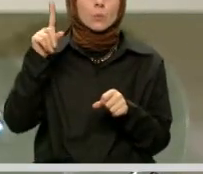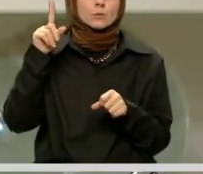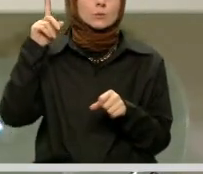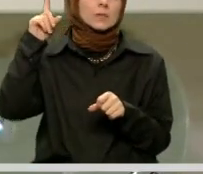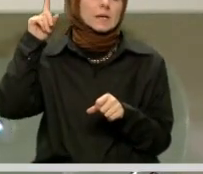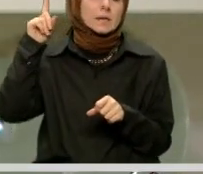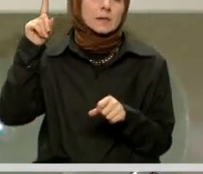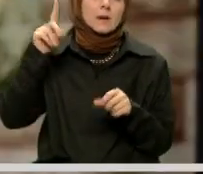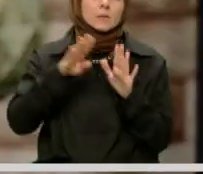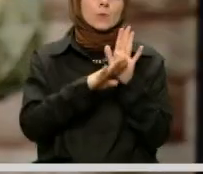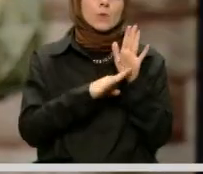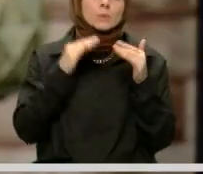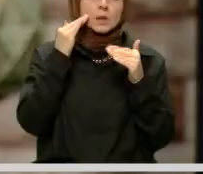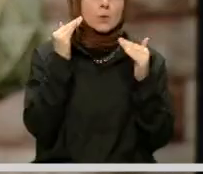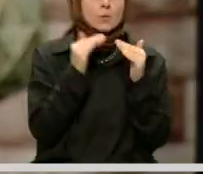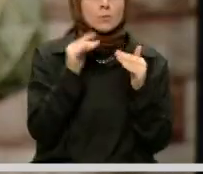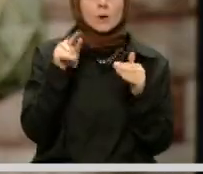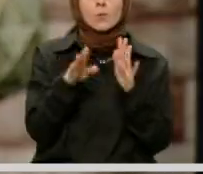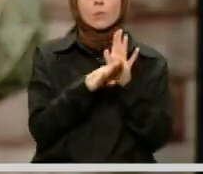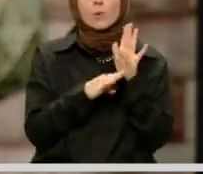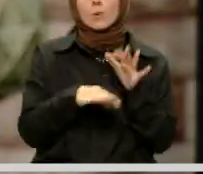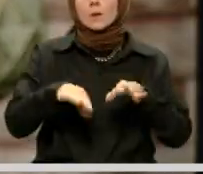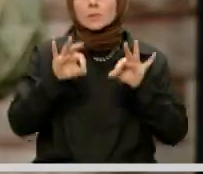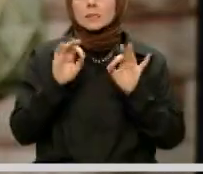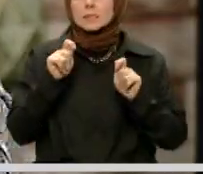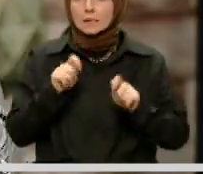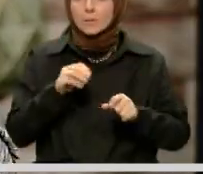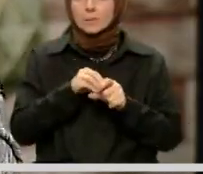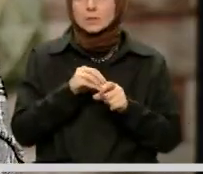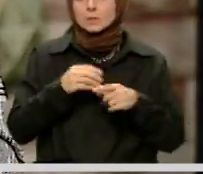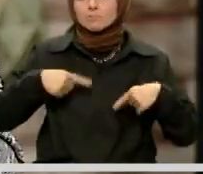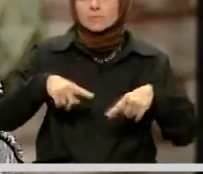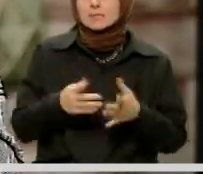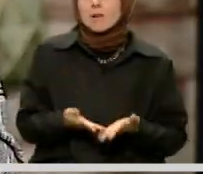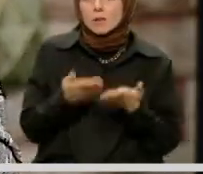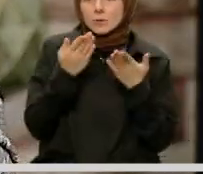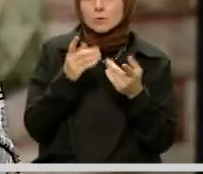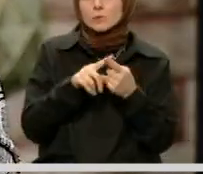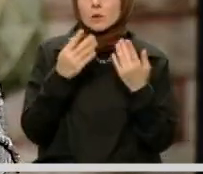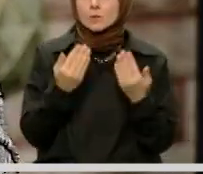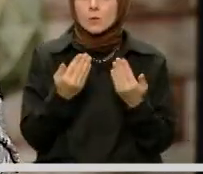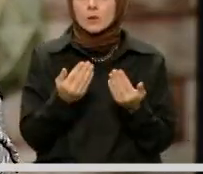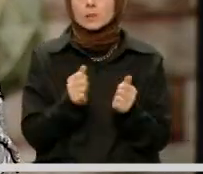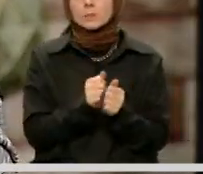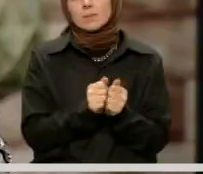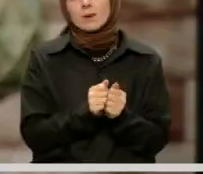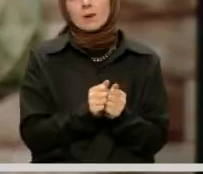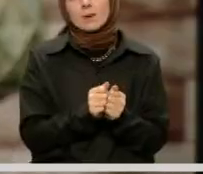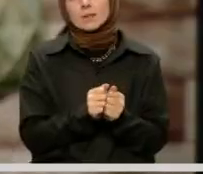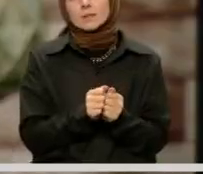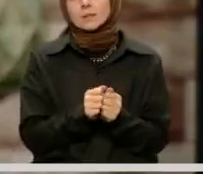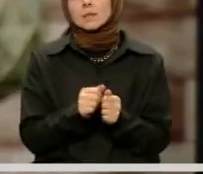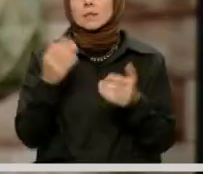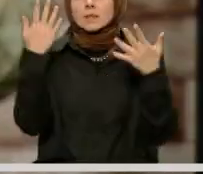programına riayet etmek, o programa hazırlık yapmak için aslında biz kalkıyoruz. Dualarımızla,